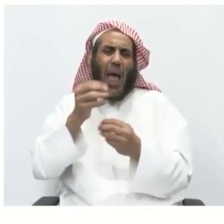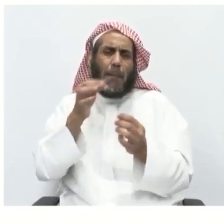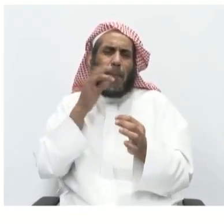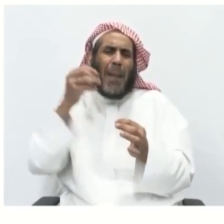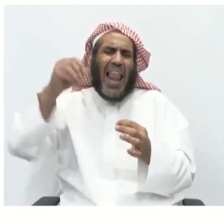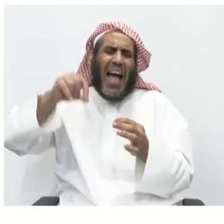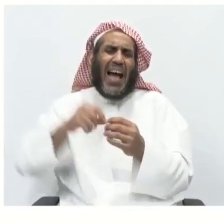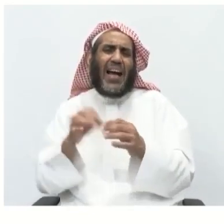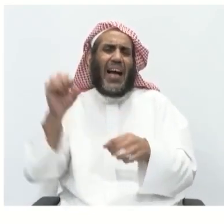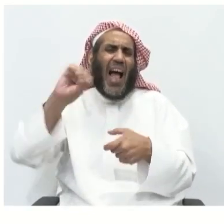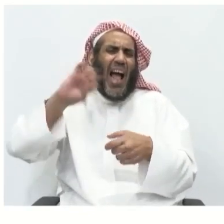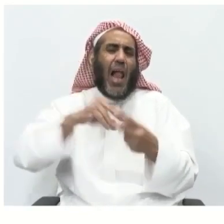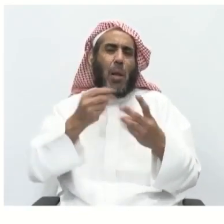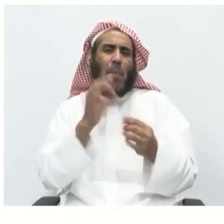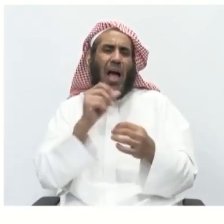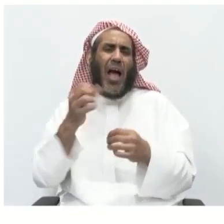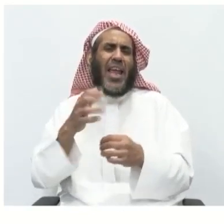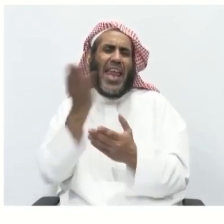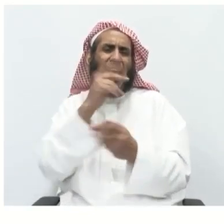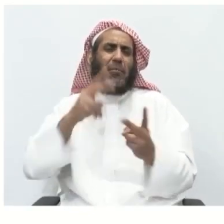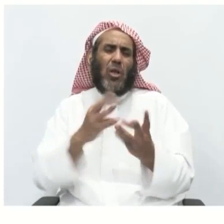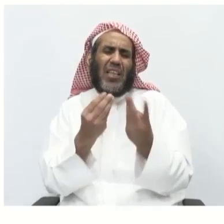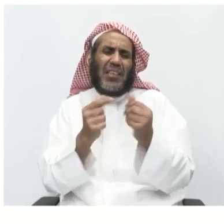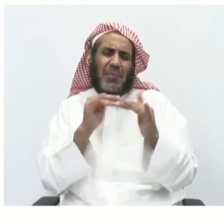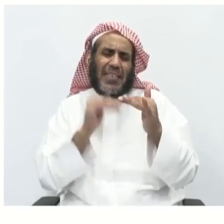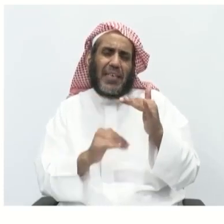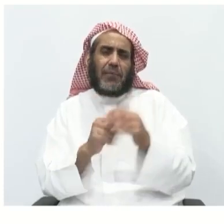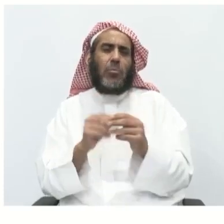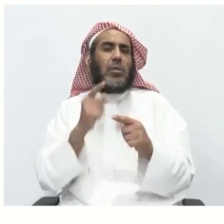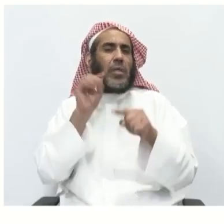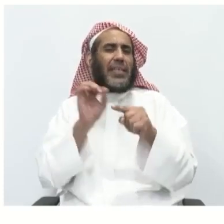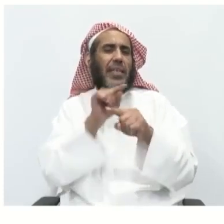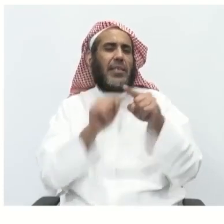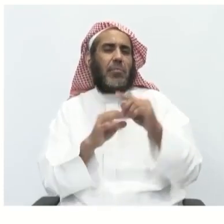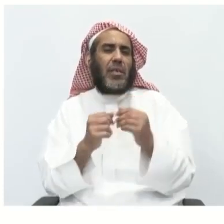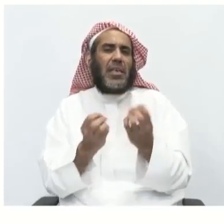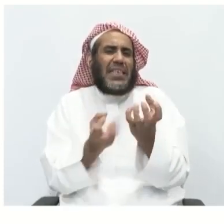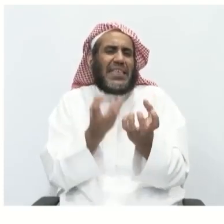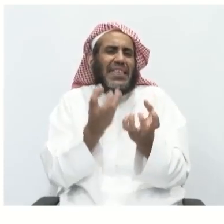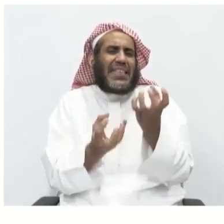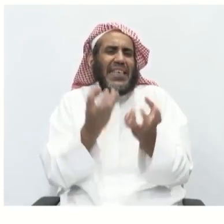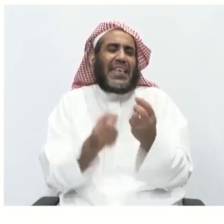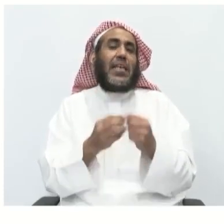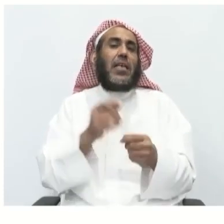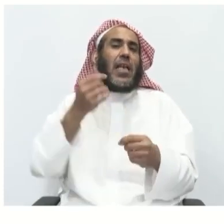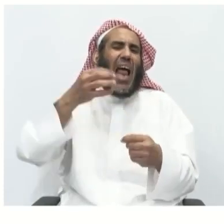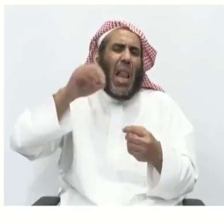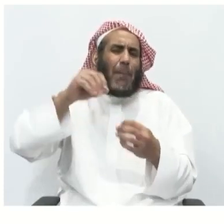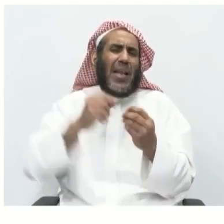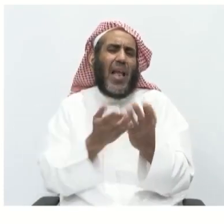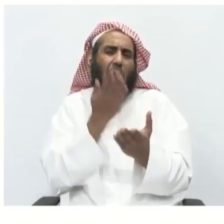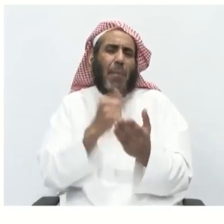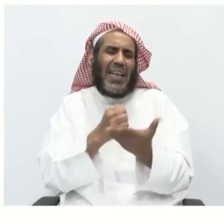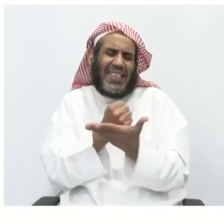عدد صحيح صغير ويمكن تحديد هذه النسبه بتسخين الملح المائي لازاله